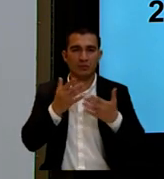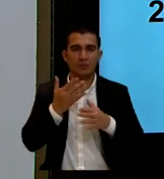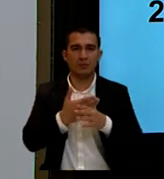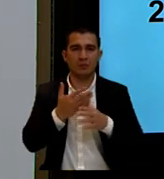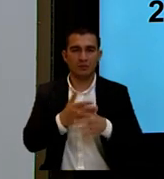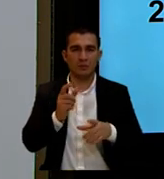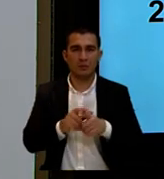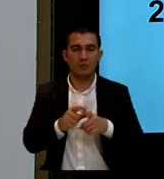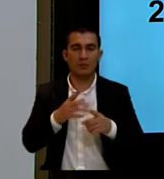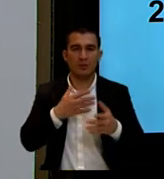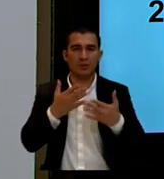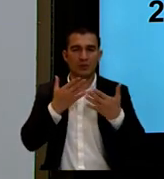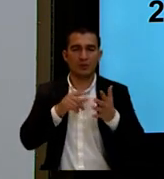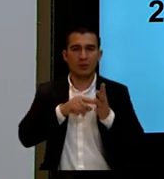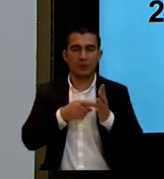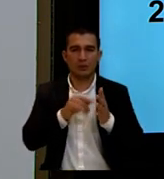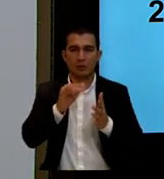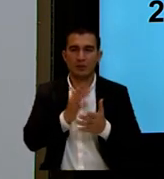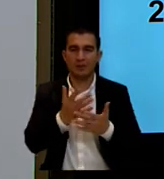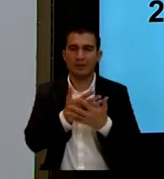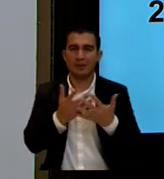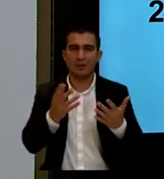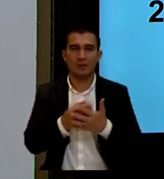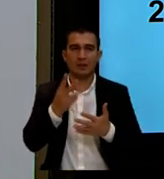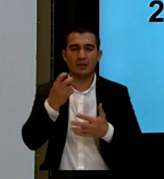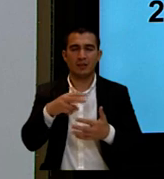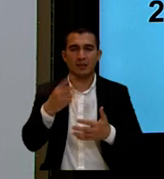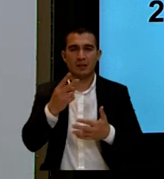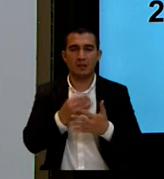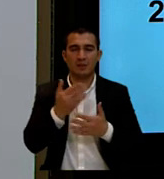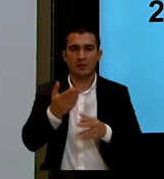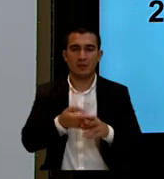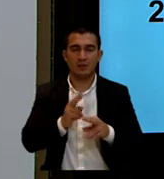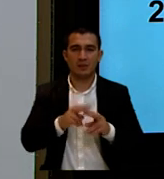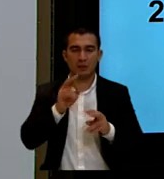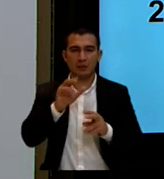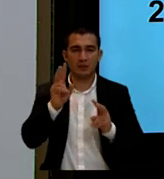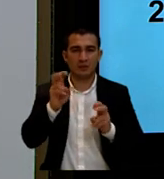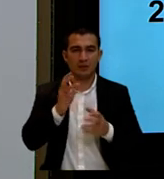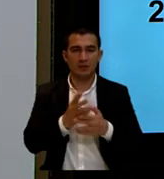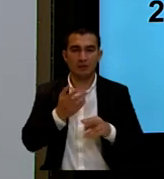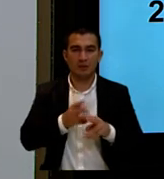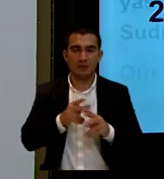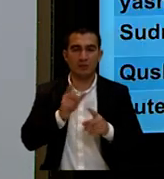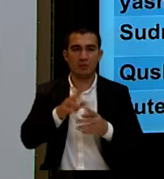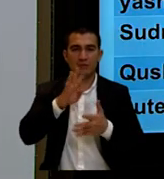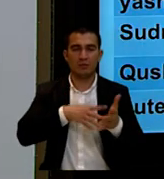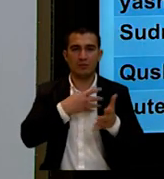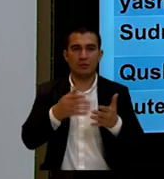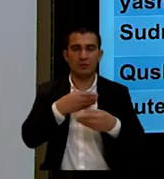so'zlarni tahlil qiling. Darslikning 222-sahifasida berilgan jadvalni